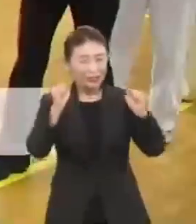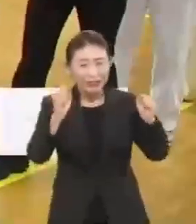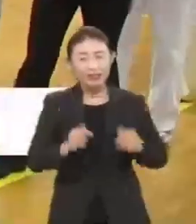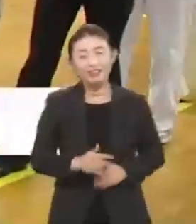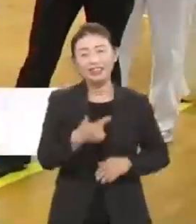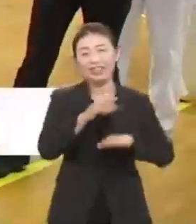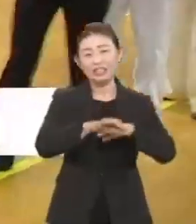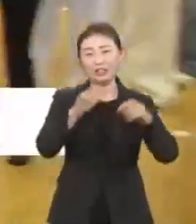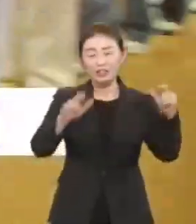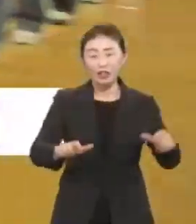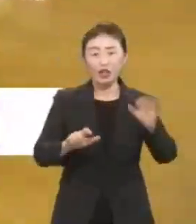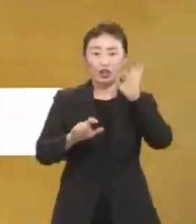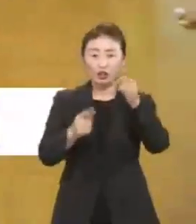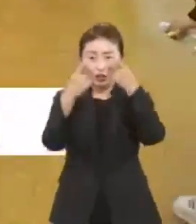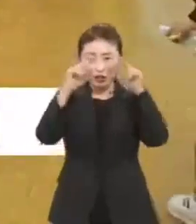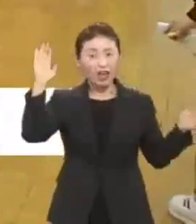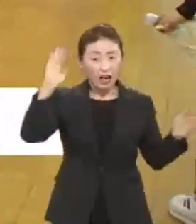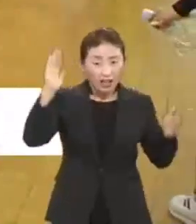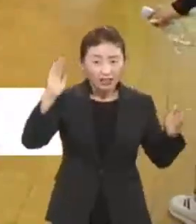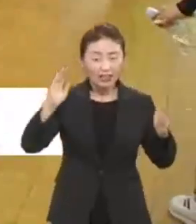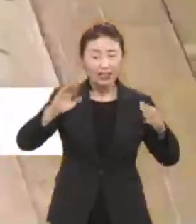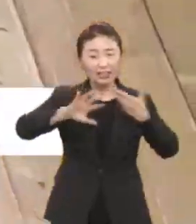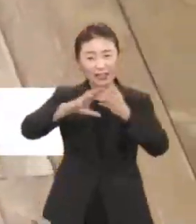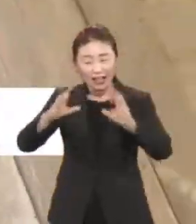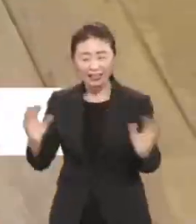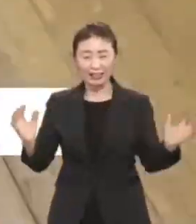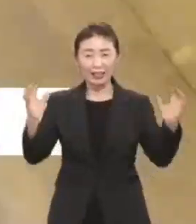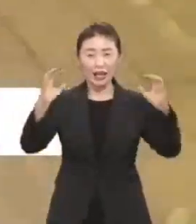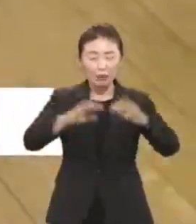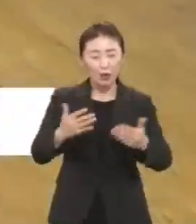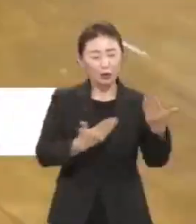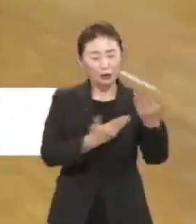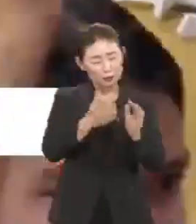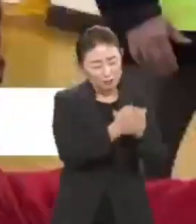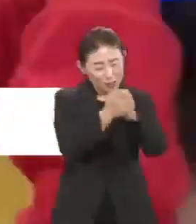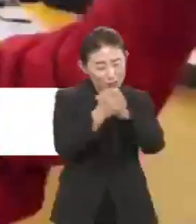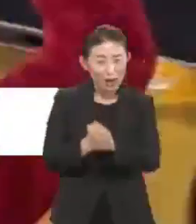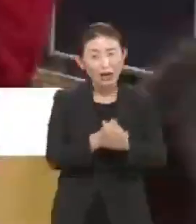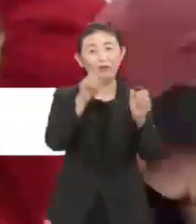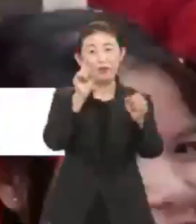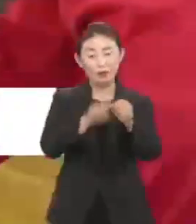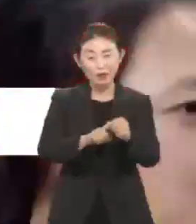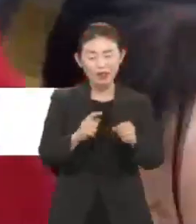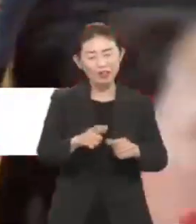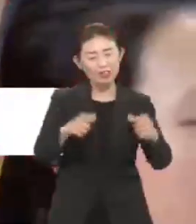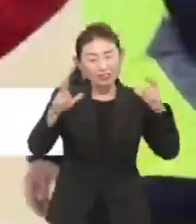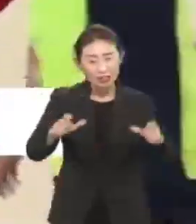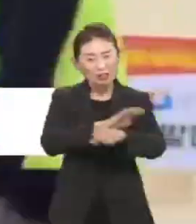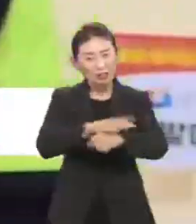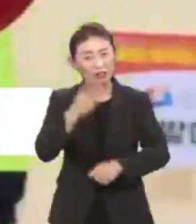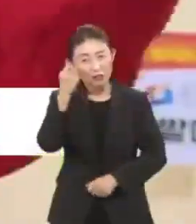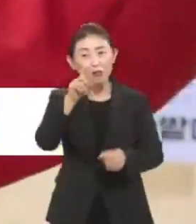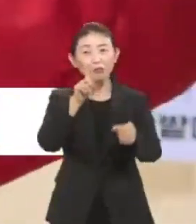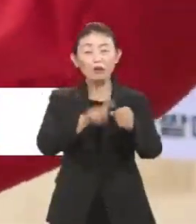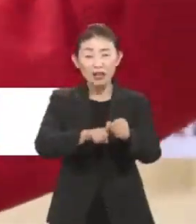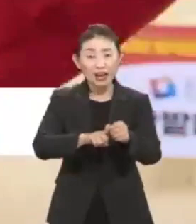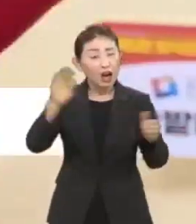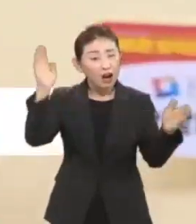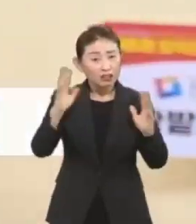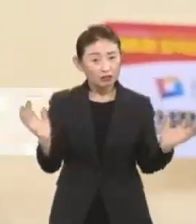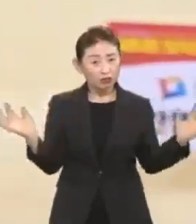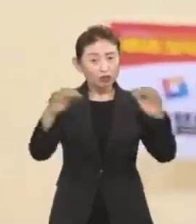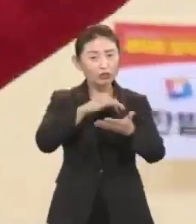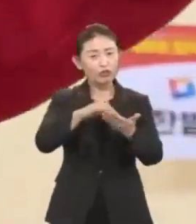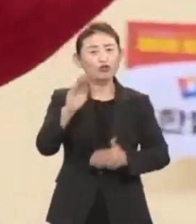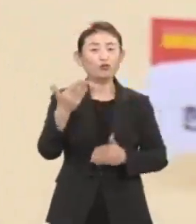대전 지역 10개 대학교 외국인 유학생 간의 교류와 협력을 이끌고 지역 적응력을 높이고자 외국인 유학생 약